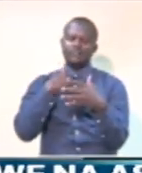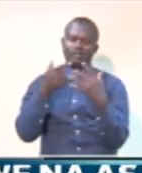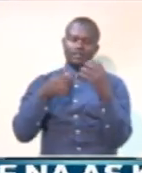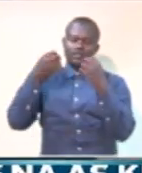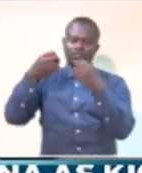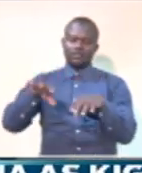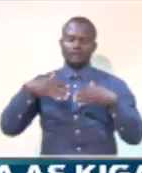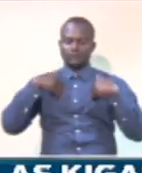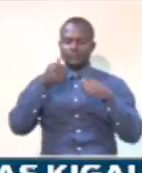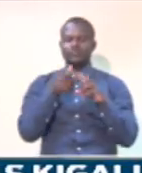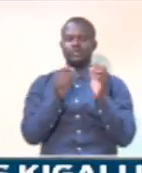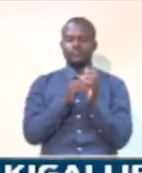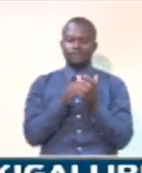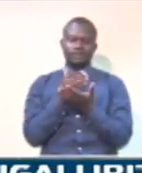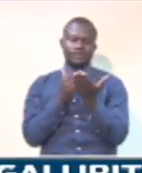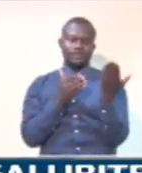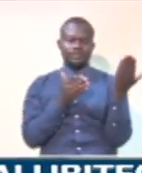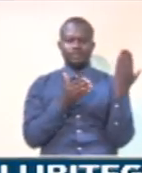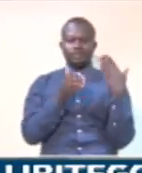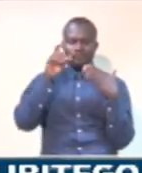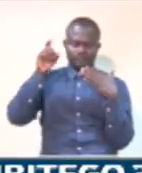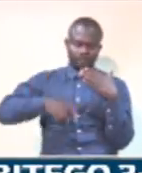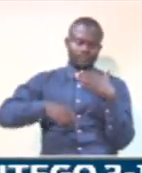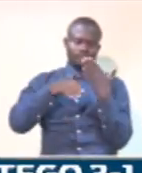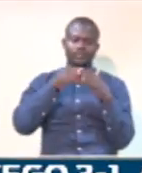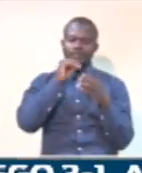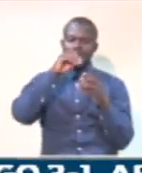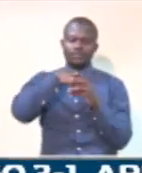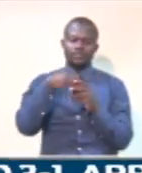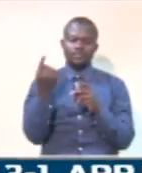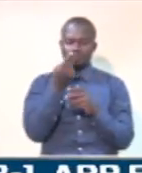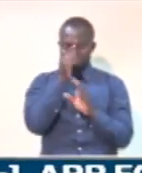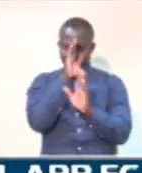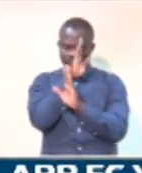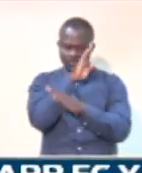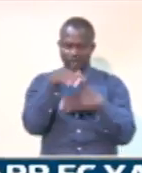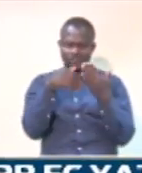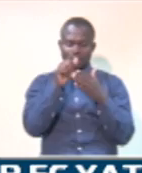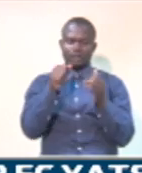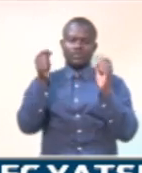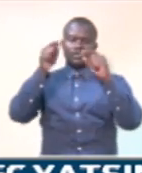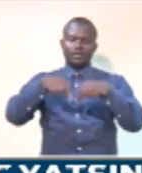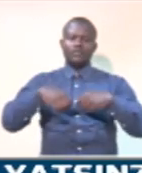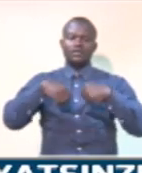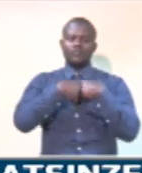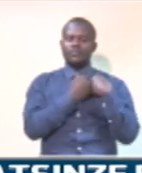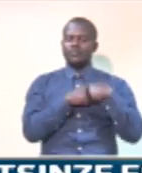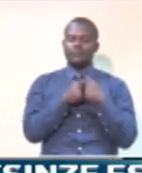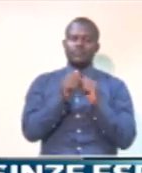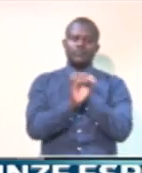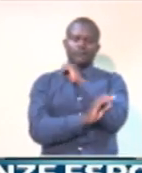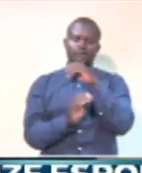ubuzima bwabo bwangirika ariko bakanakora uko bashoboye kugira ngo hatajya n'uwabo wabo yihishemo ashobora kuba yazakaza guhungabanya umutekano